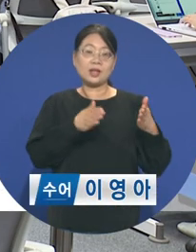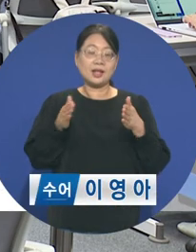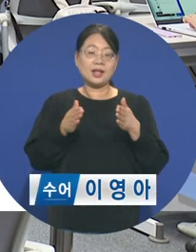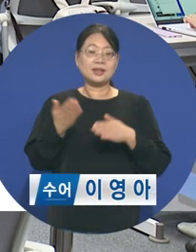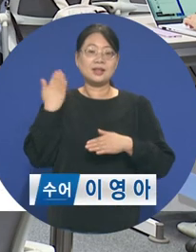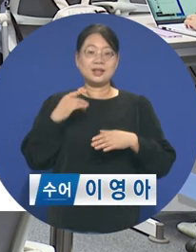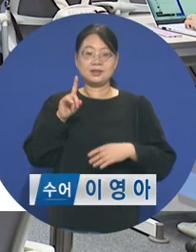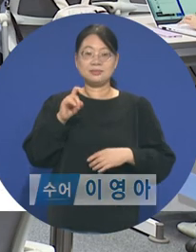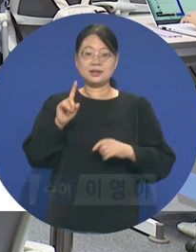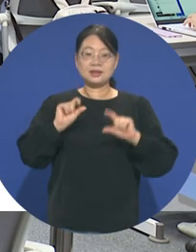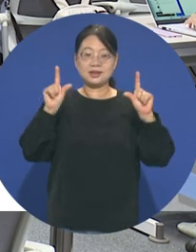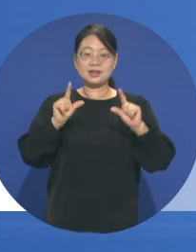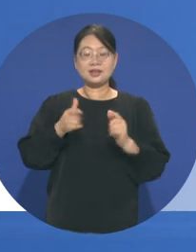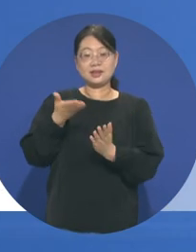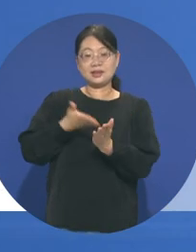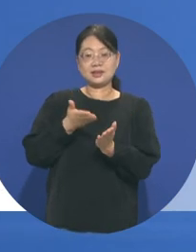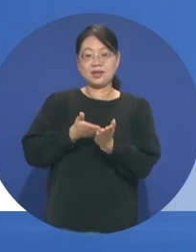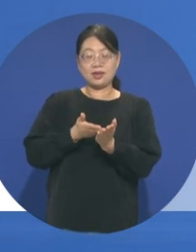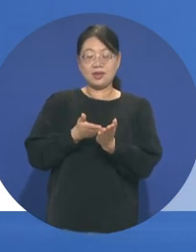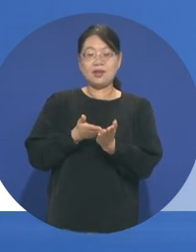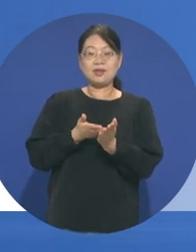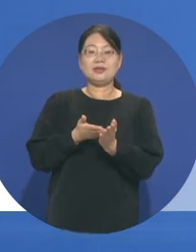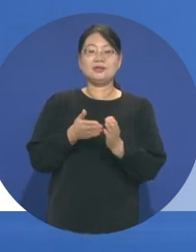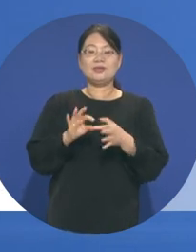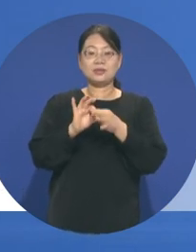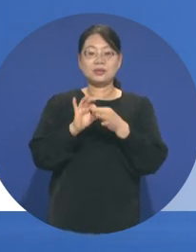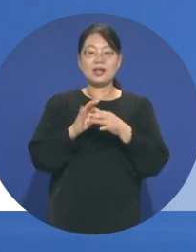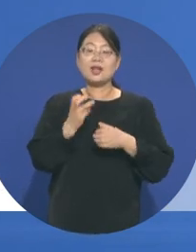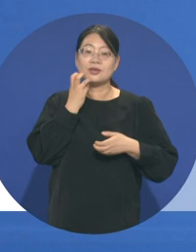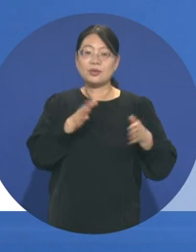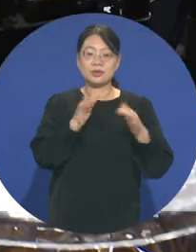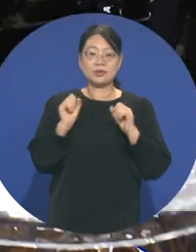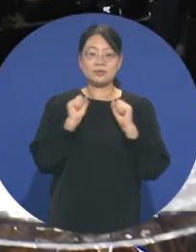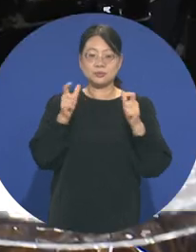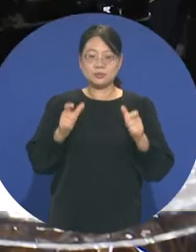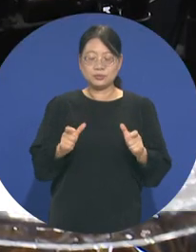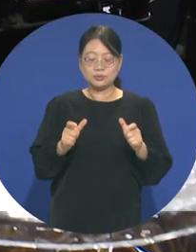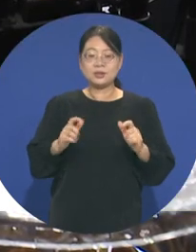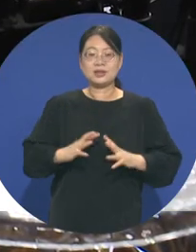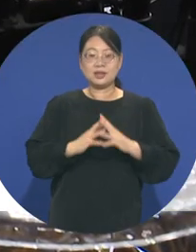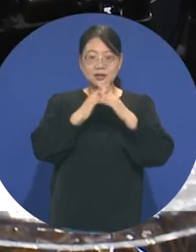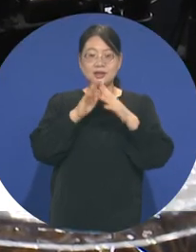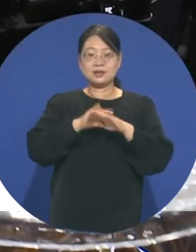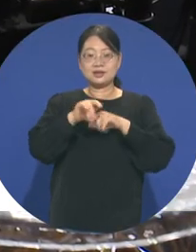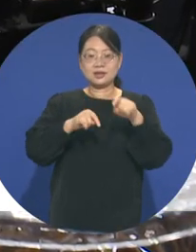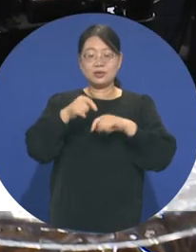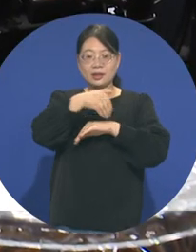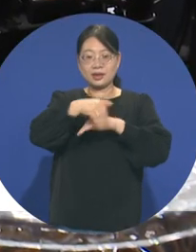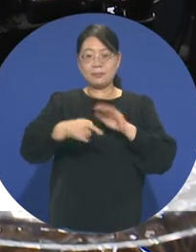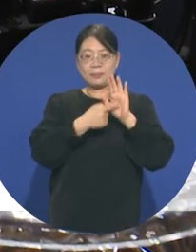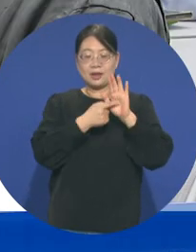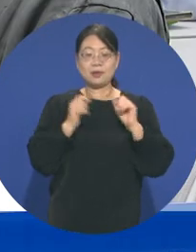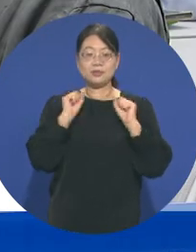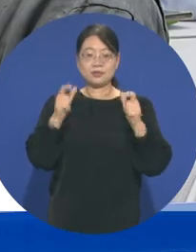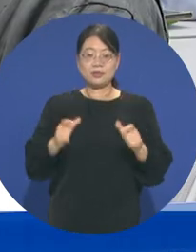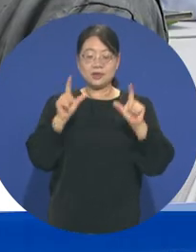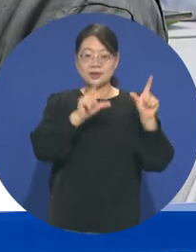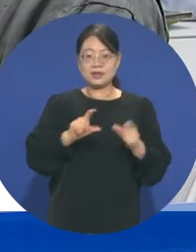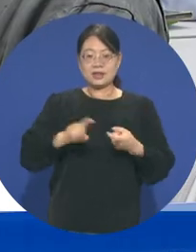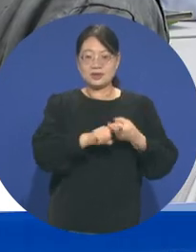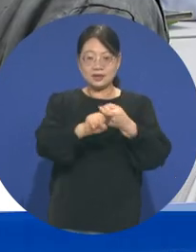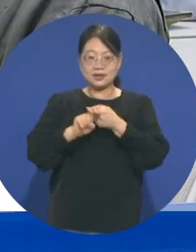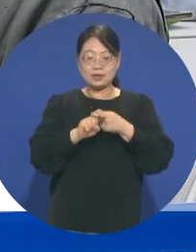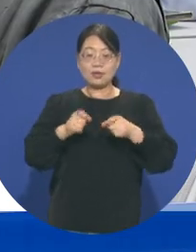경기도가 지난 11일 기자 회견을 열고 경기북부 대개발 프로젝트 실천 계획을 발표했습니다 먼저 북부지역